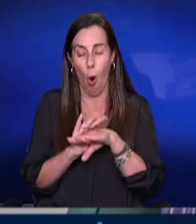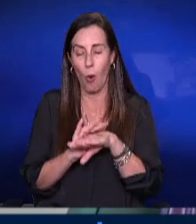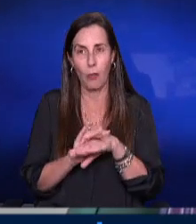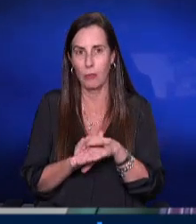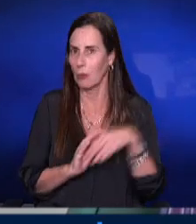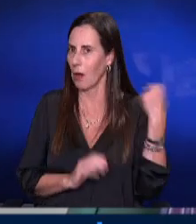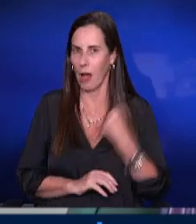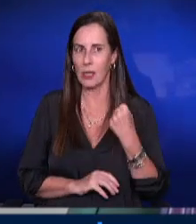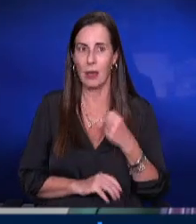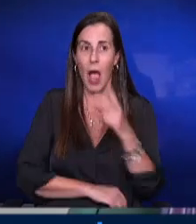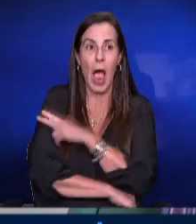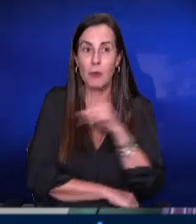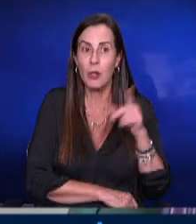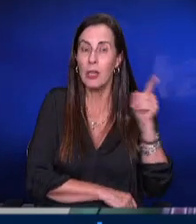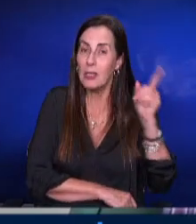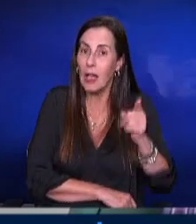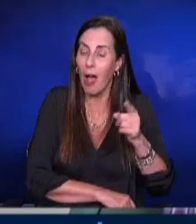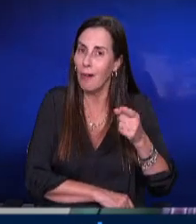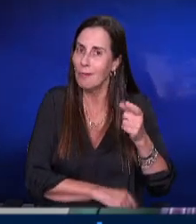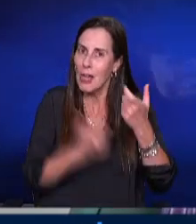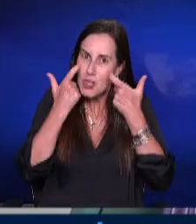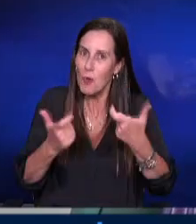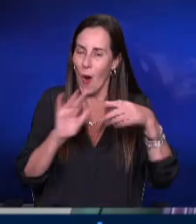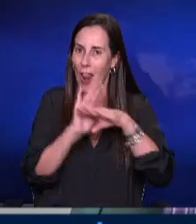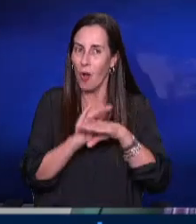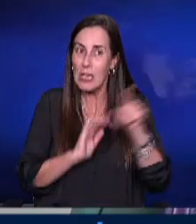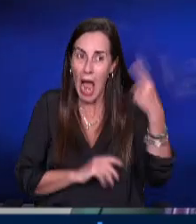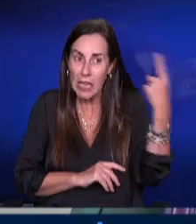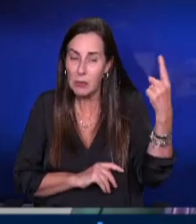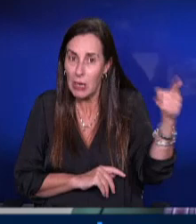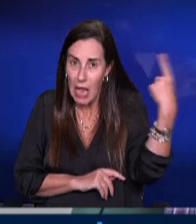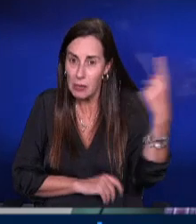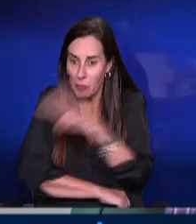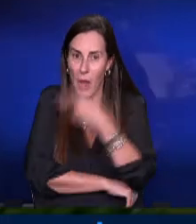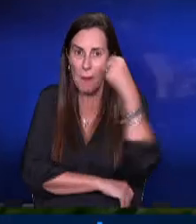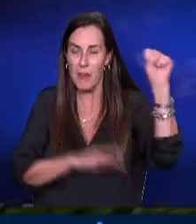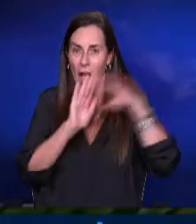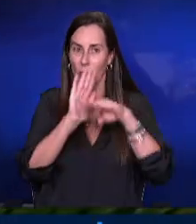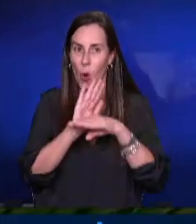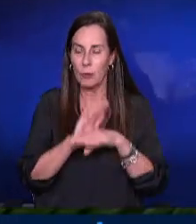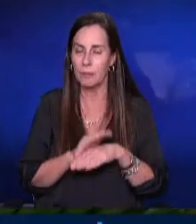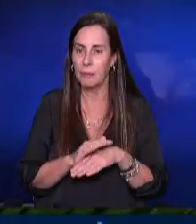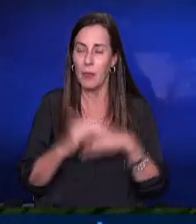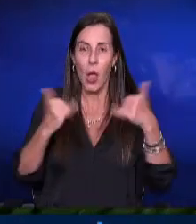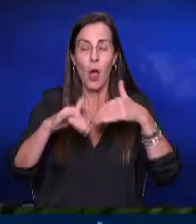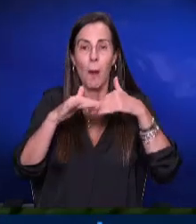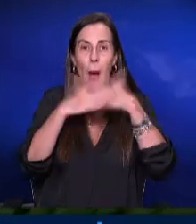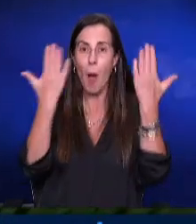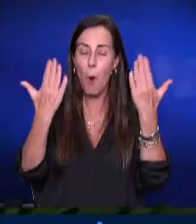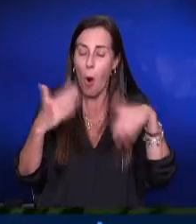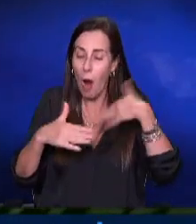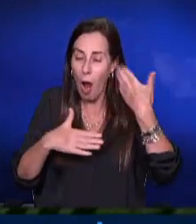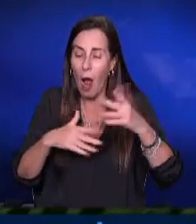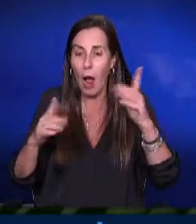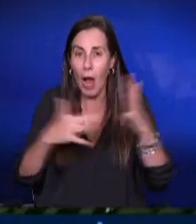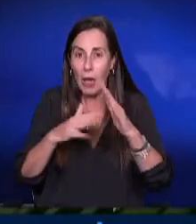גסה. משטרת ישראל, שהיא דווקא אמורה לשמור על החוק, היא זאת שמפרה את החוק. רק בבוקר יחקר חקירה